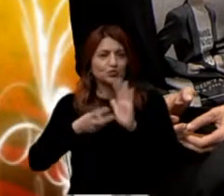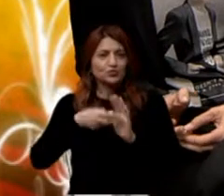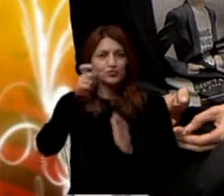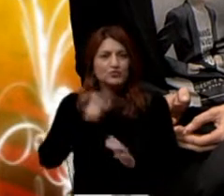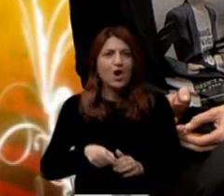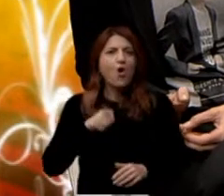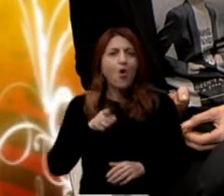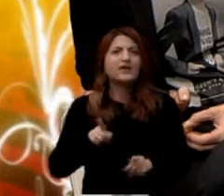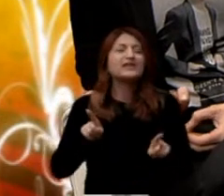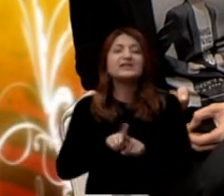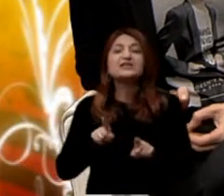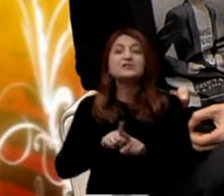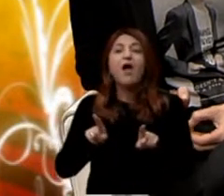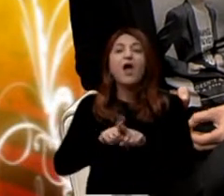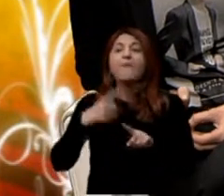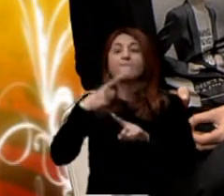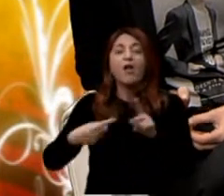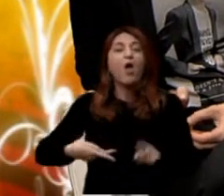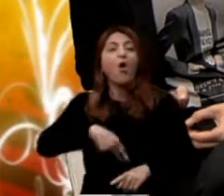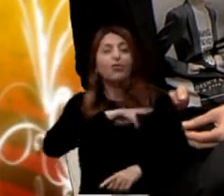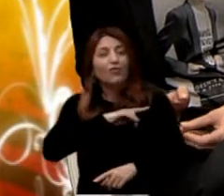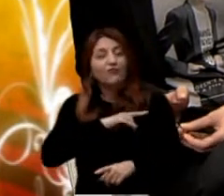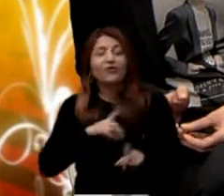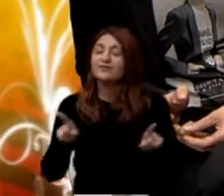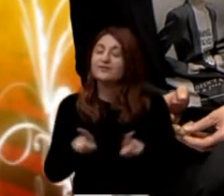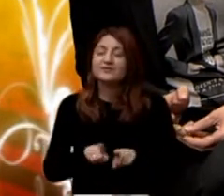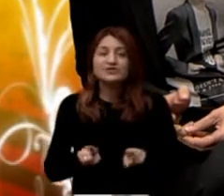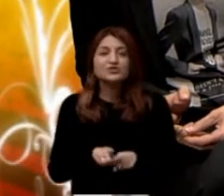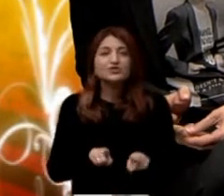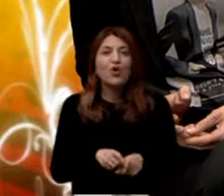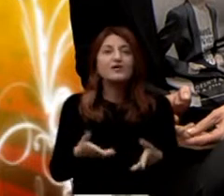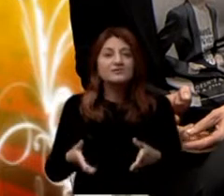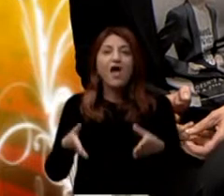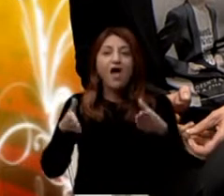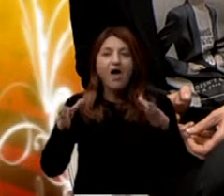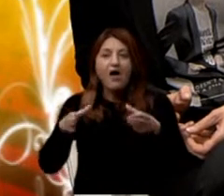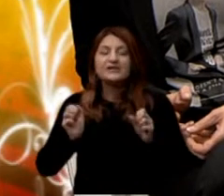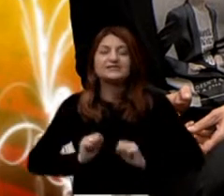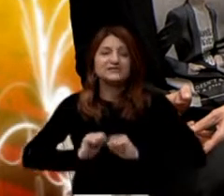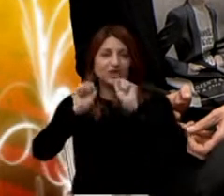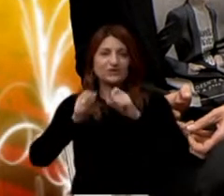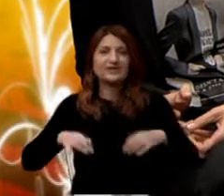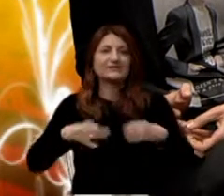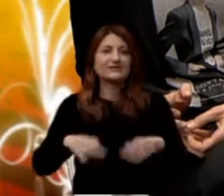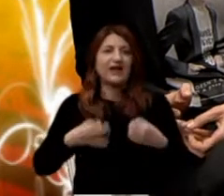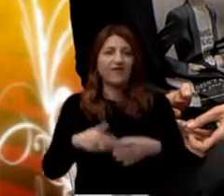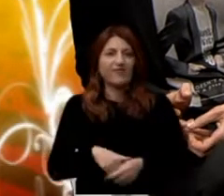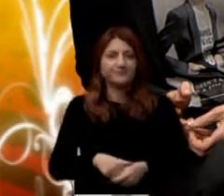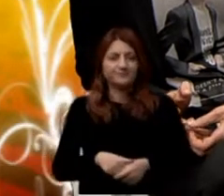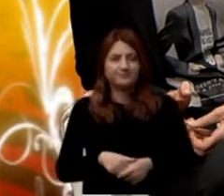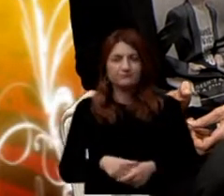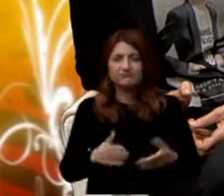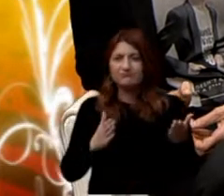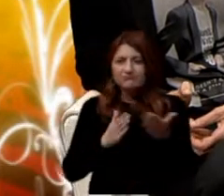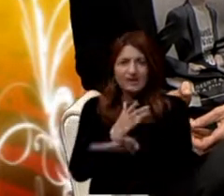tako suodgovorni. Su odgovorni za tu zaštitu zdravlja. Jer ako se svi